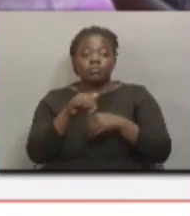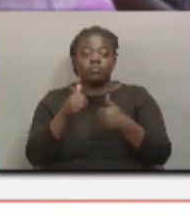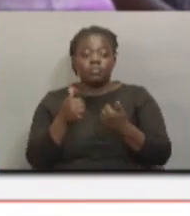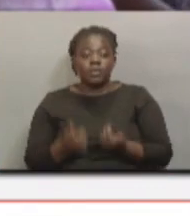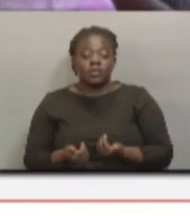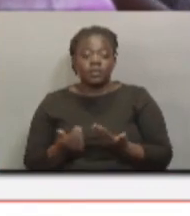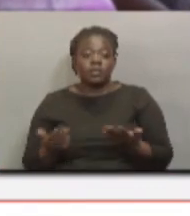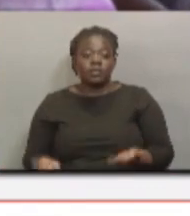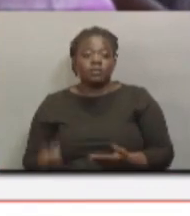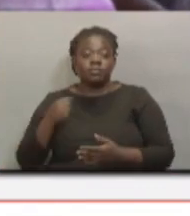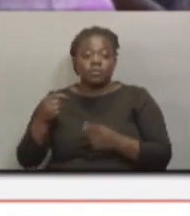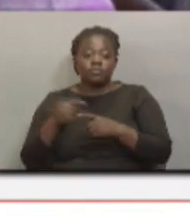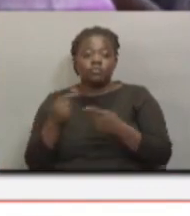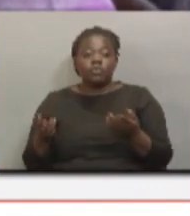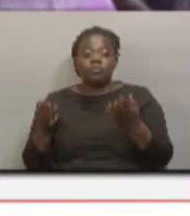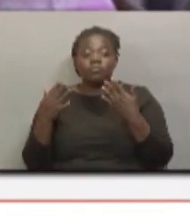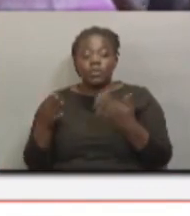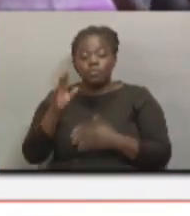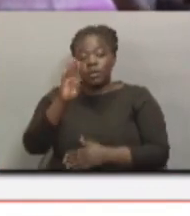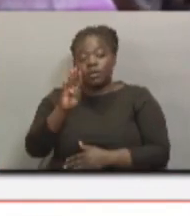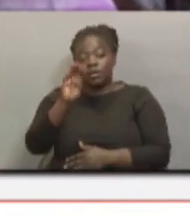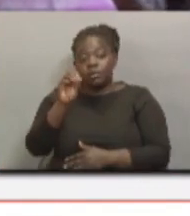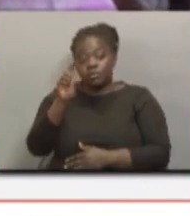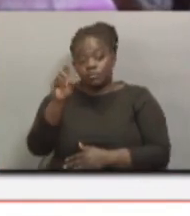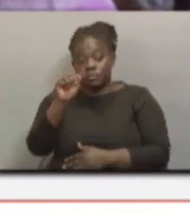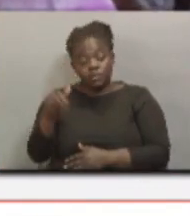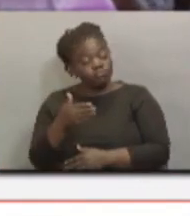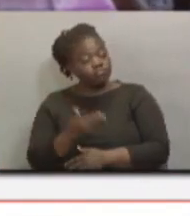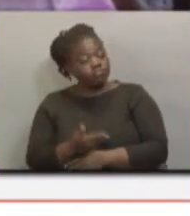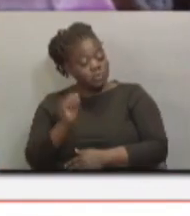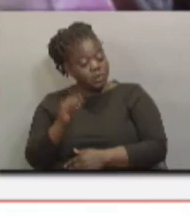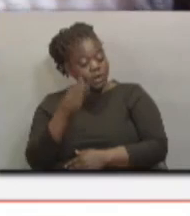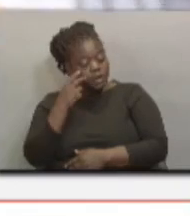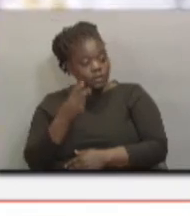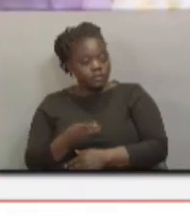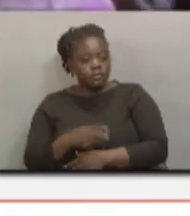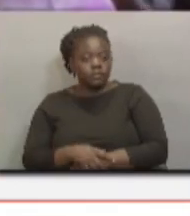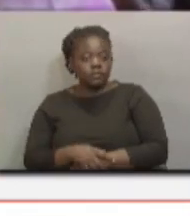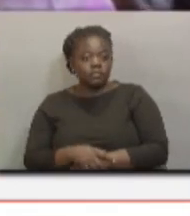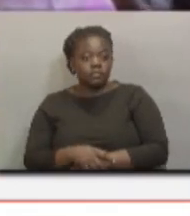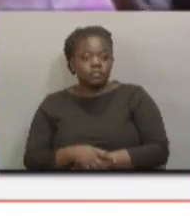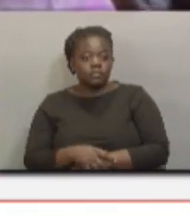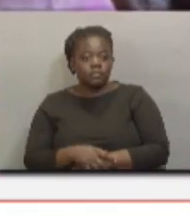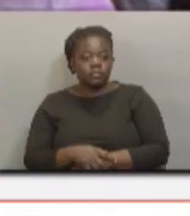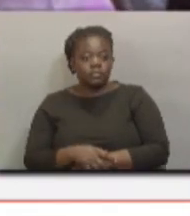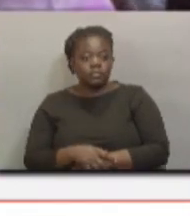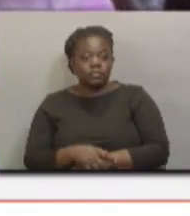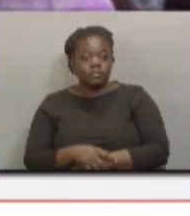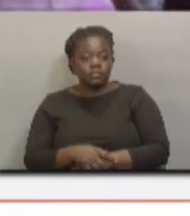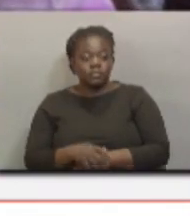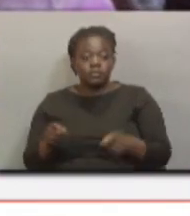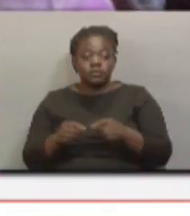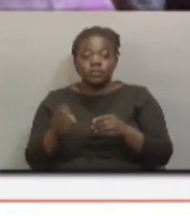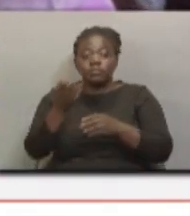beads. There. You are seeing them. We are making even kibo, even